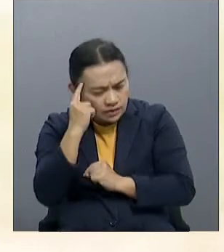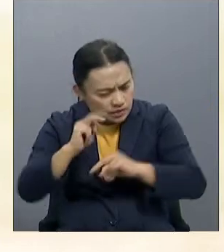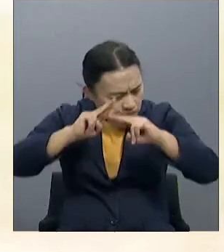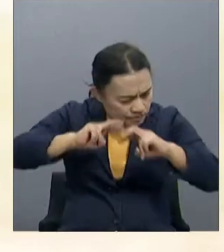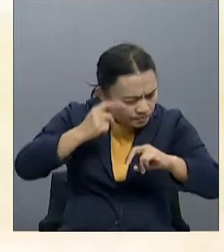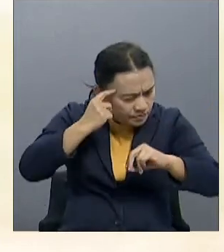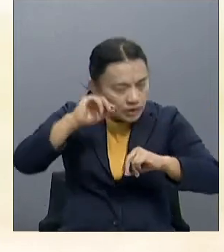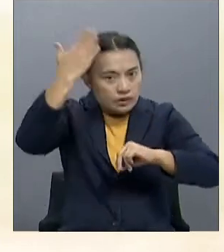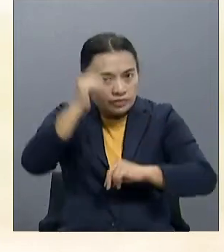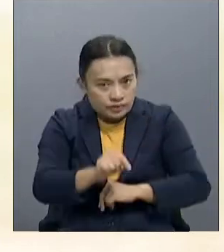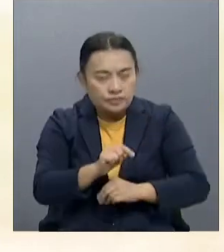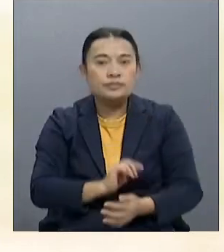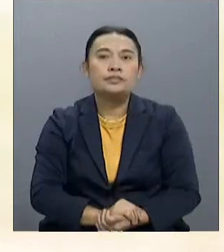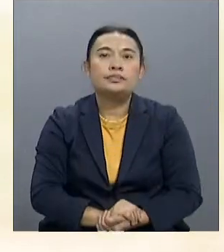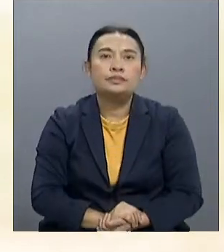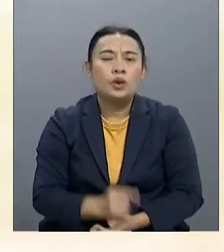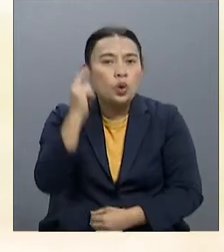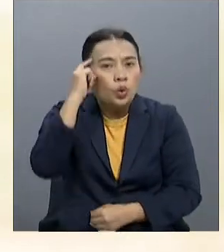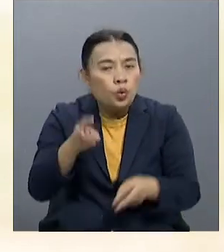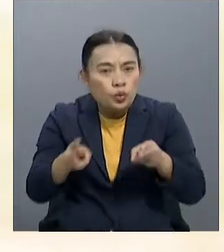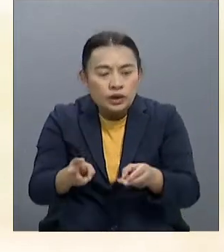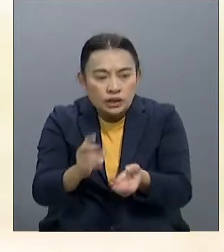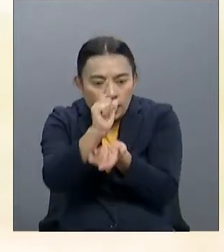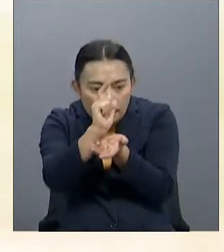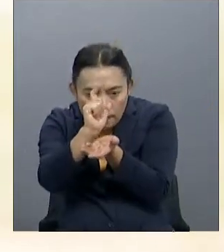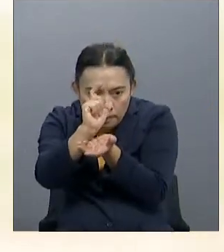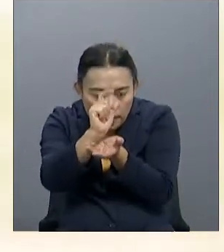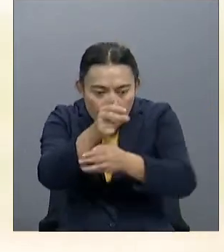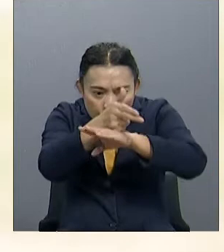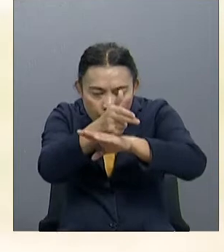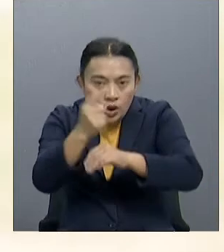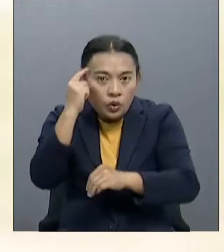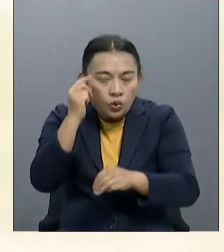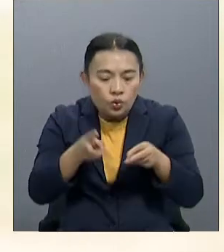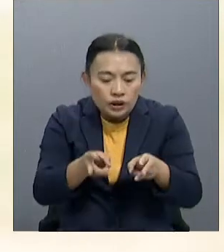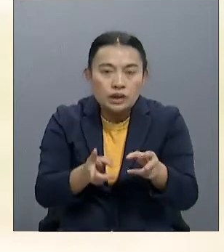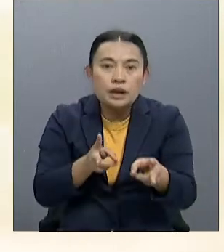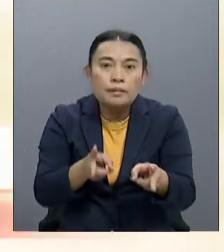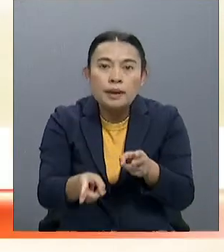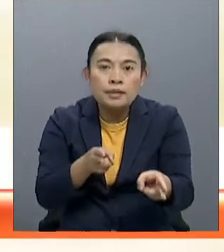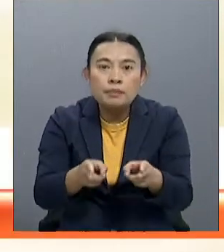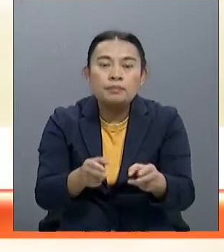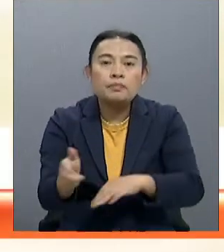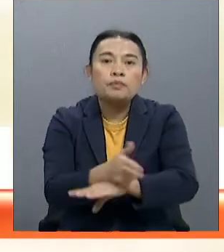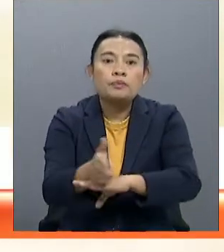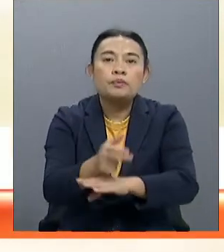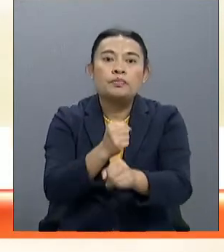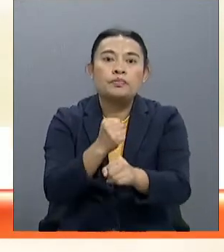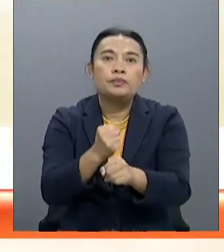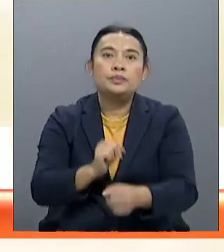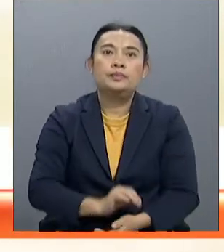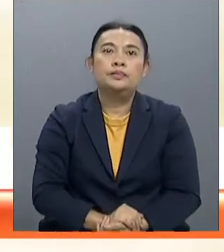ค่ะแล้วก็รู้เรื่องของการใช้กล้องการตัดต่อวิดีโอค่ะ ที่ประทับใจที่สุดนะครับก็จะเป็นการลงพื้น